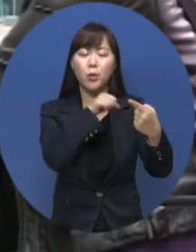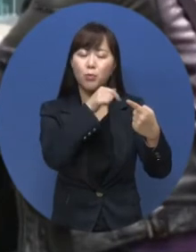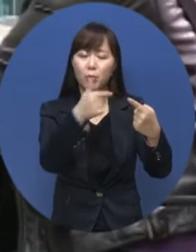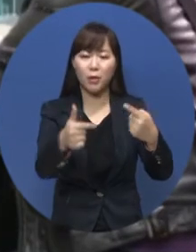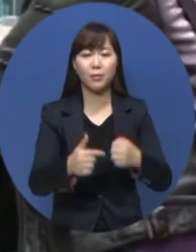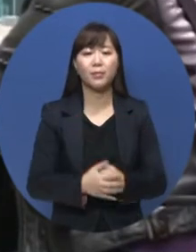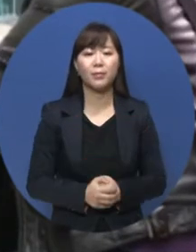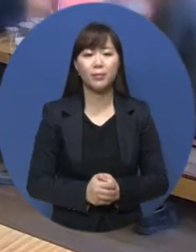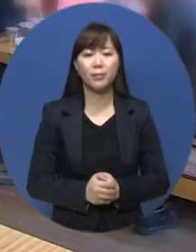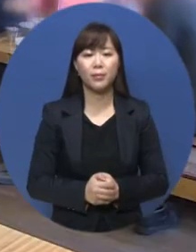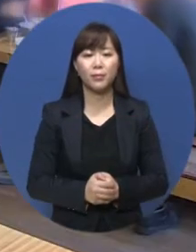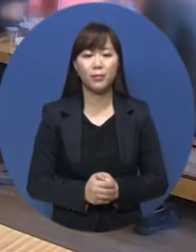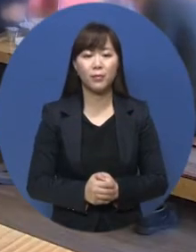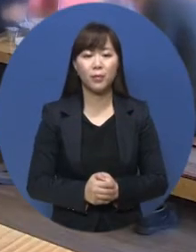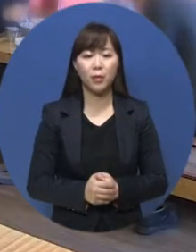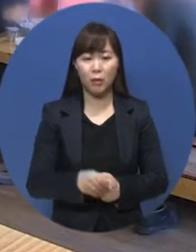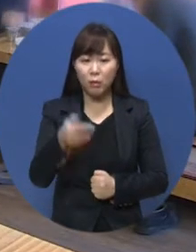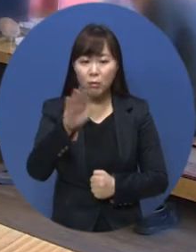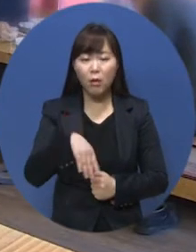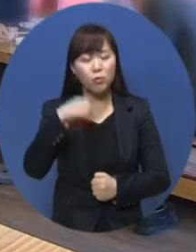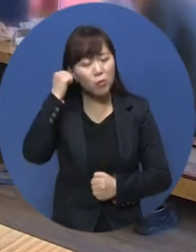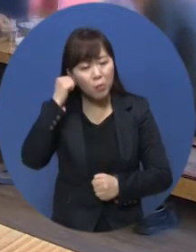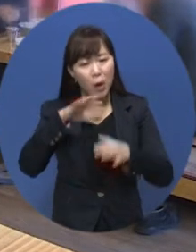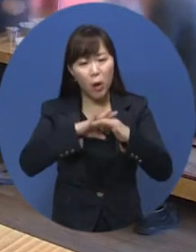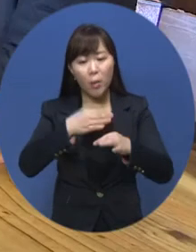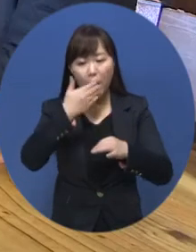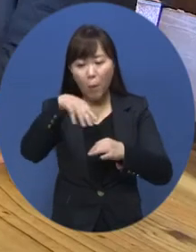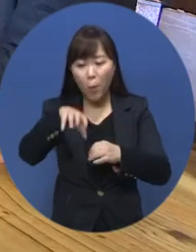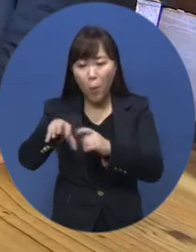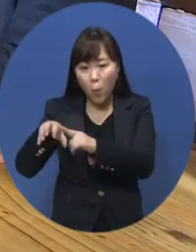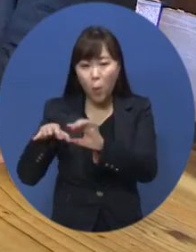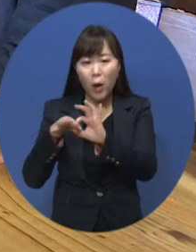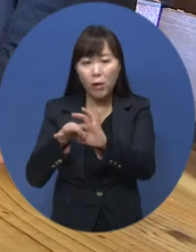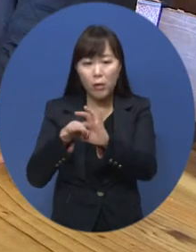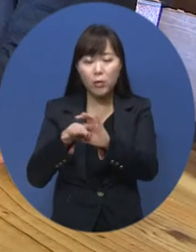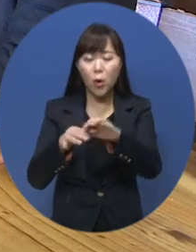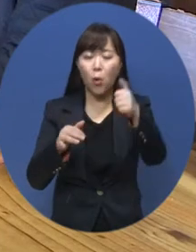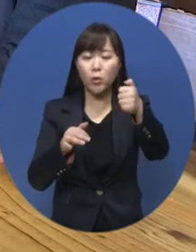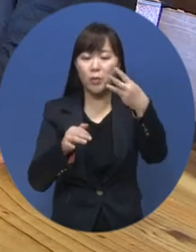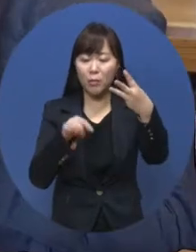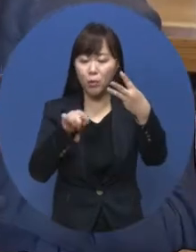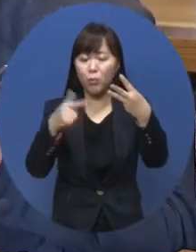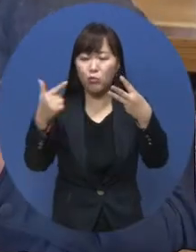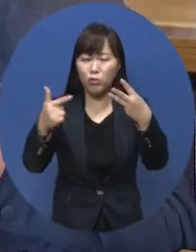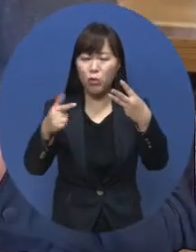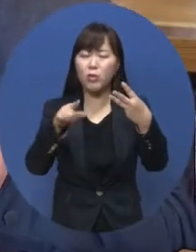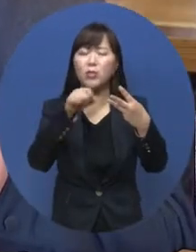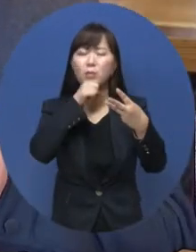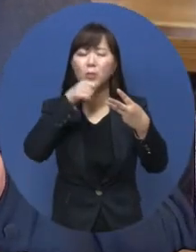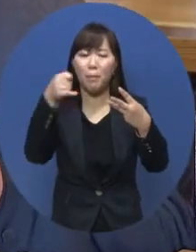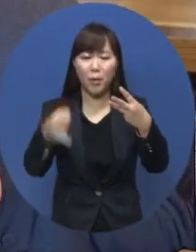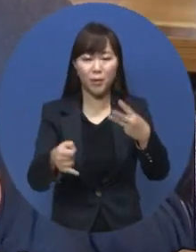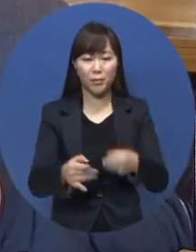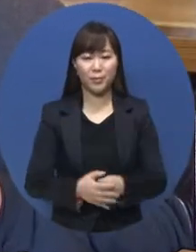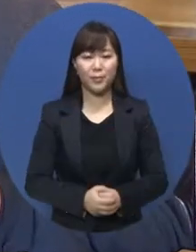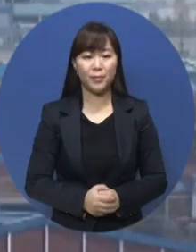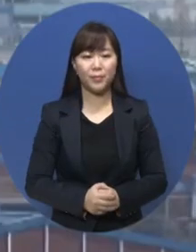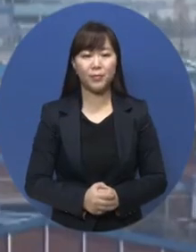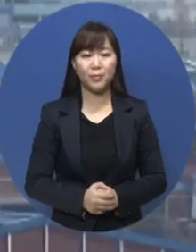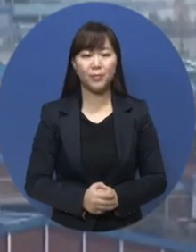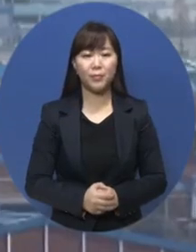나타냈으며 상대적으로 속박 및 음식점업 2 53.6 점 으로 가장 낮은 점수를 보였습니다